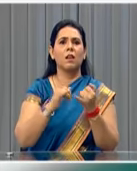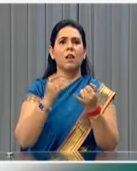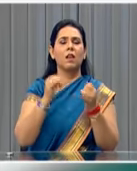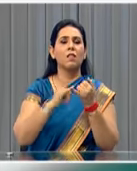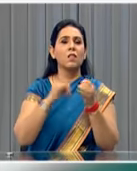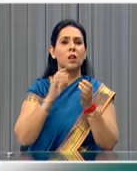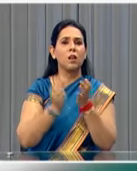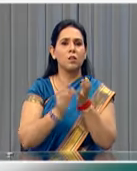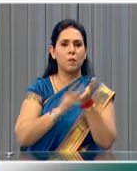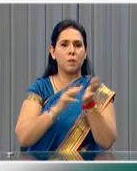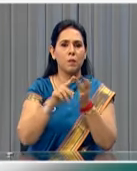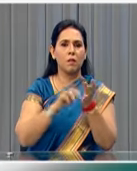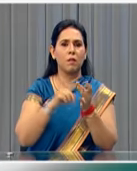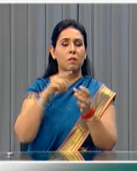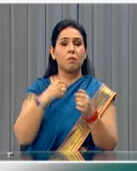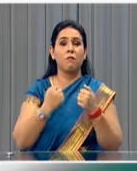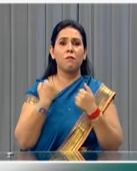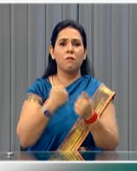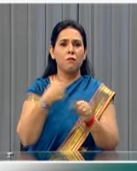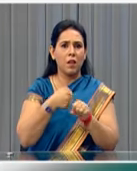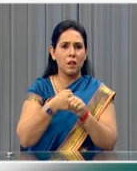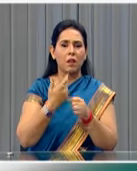संप्रदायवाद का जुनून हो,